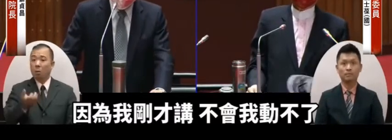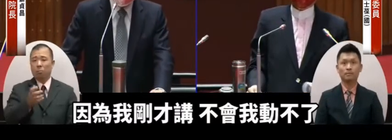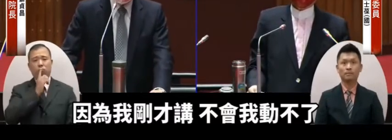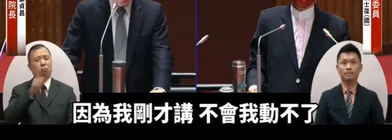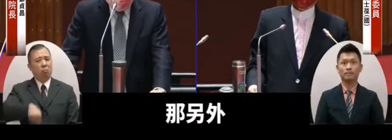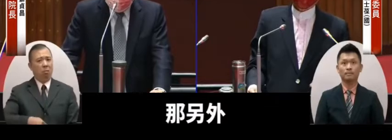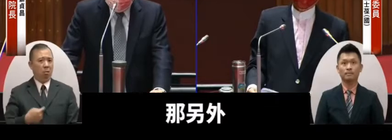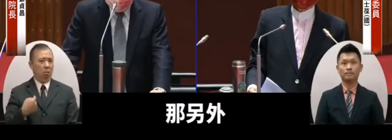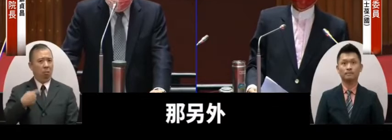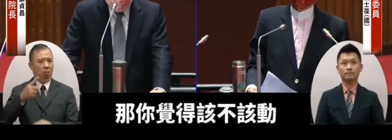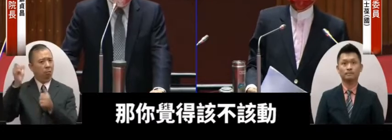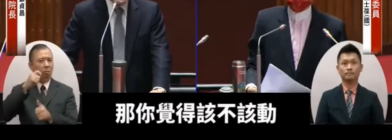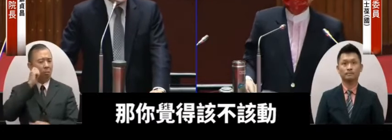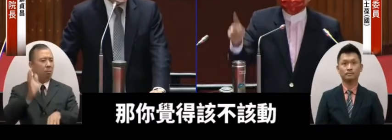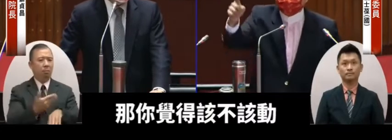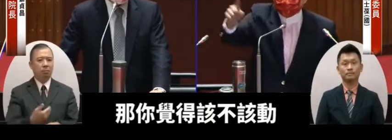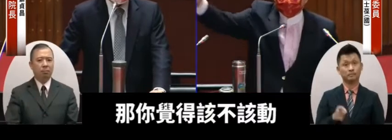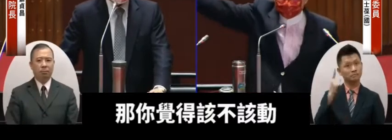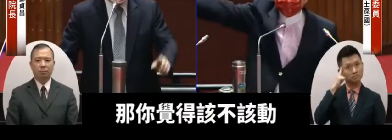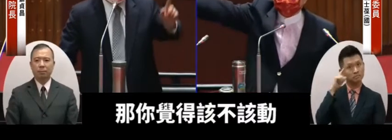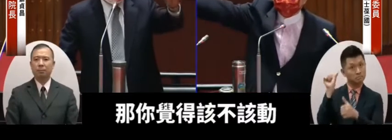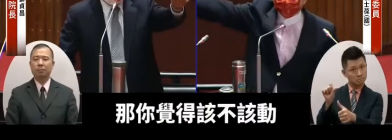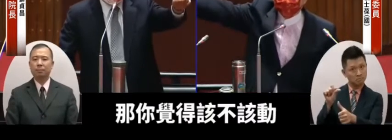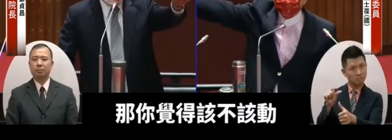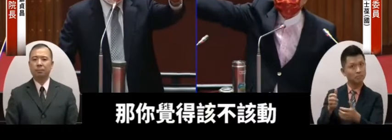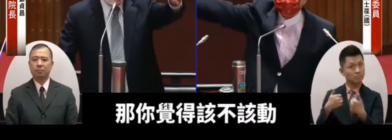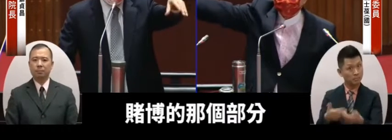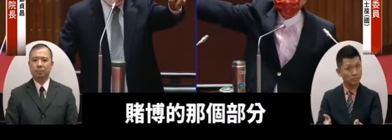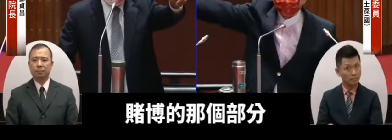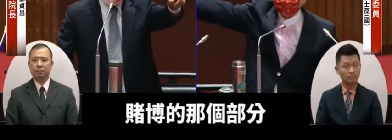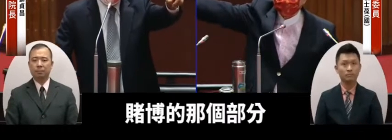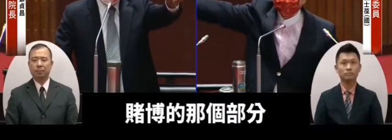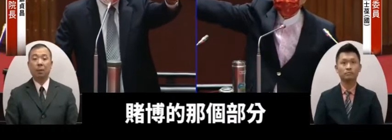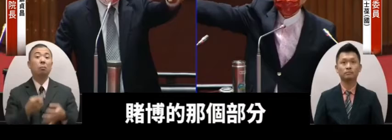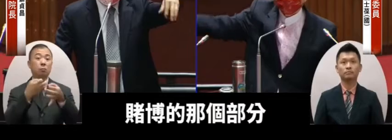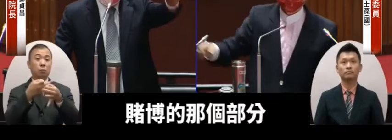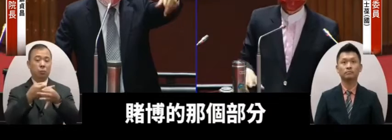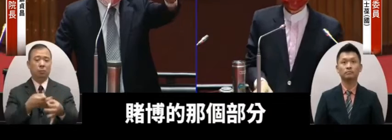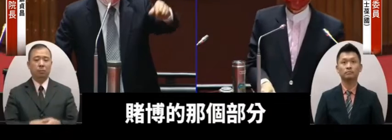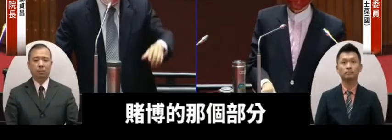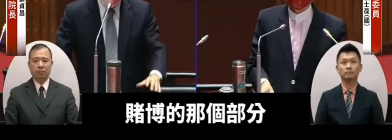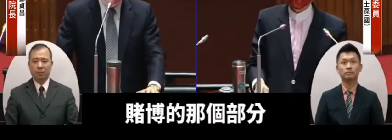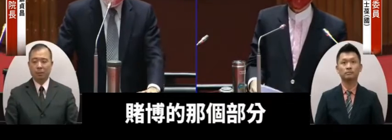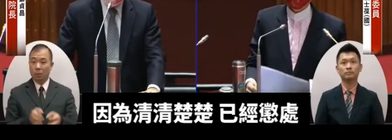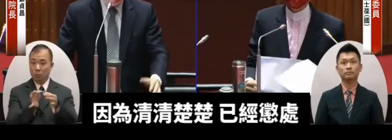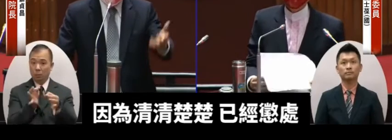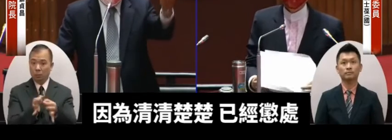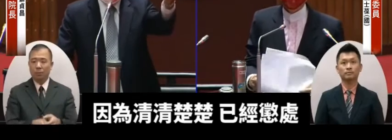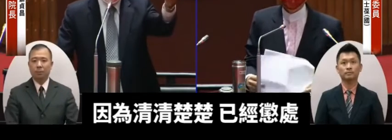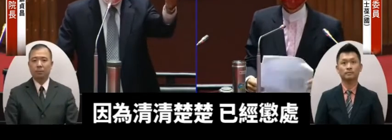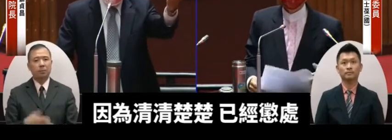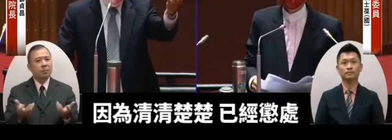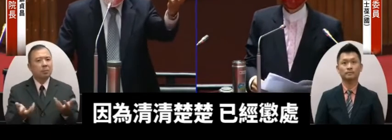动不了。 哦、 那另外呢？ 那你觉得该不该动？你觉得该不该动？ 那个赌博的那个部分，因